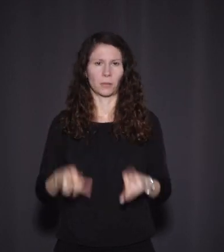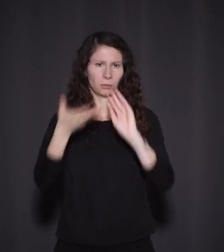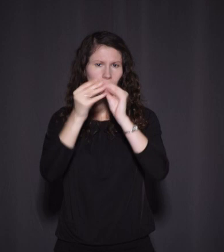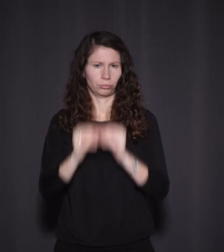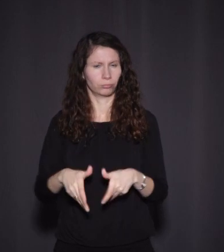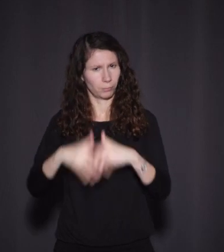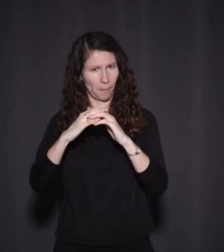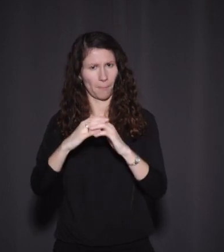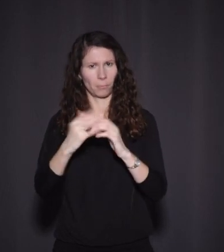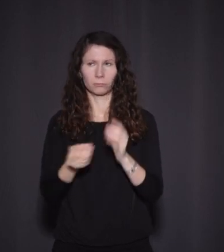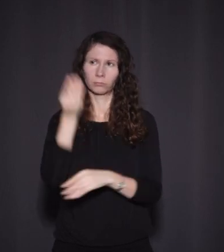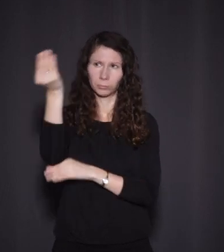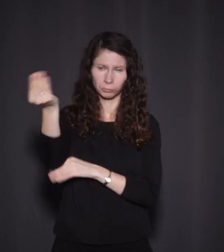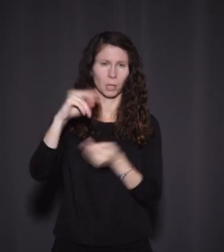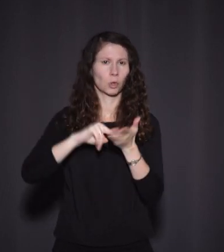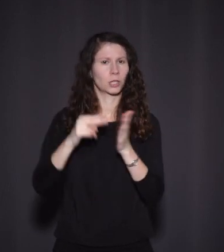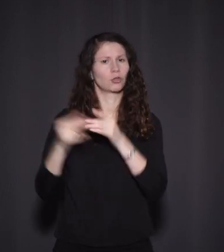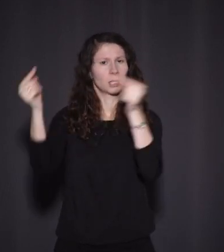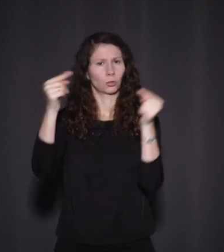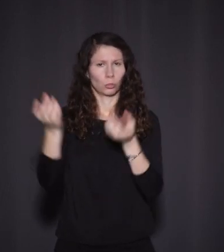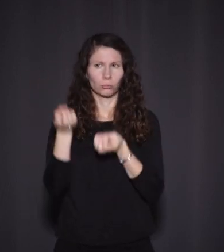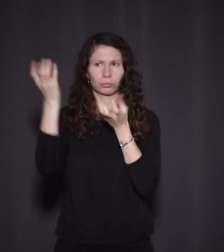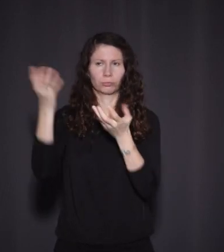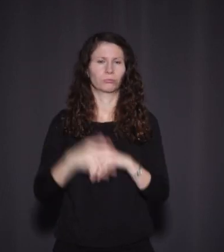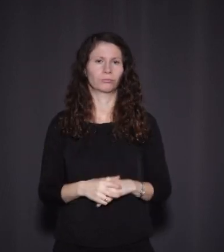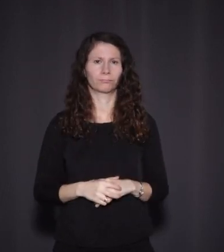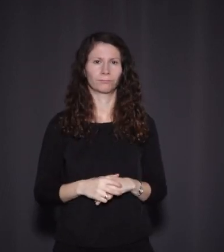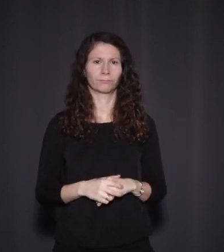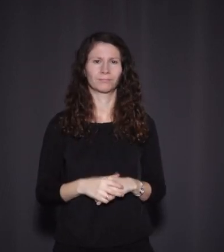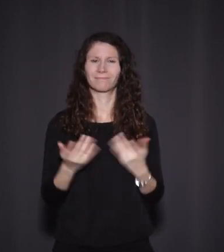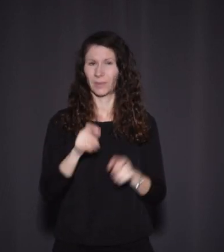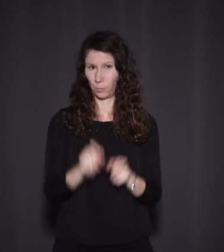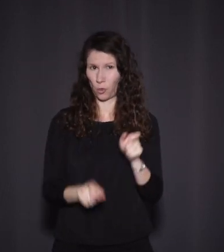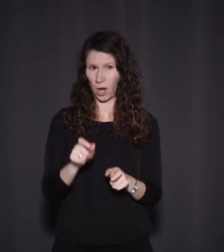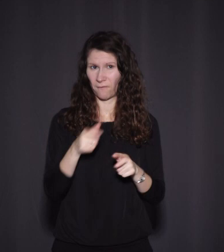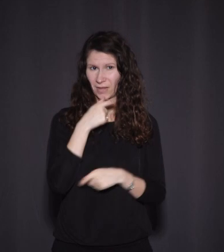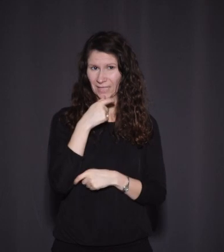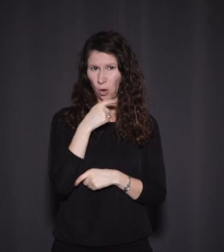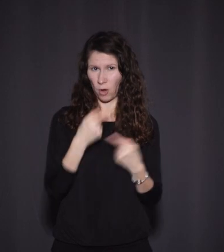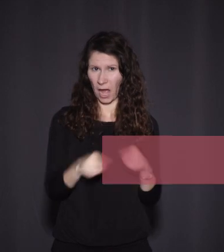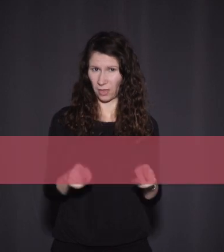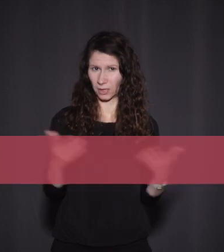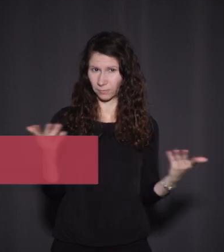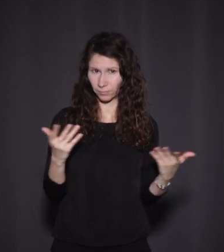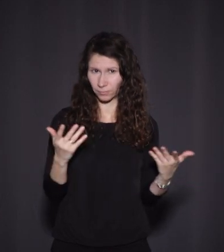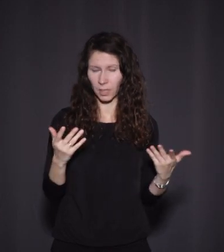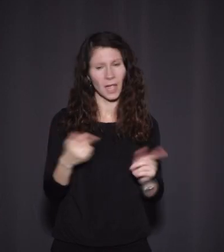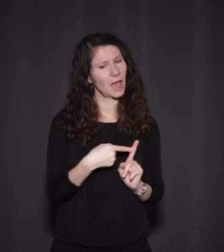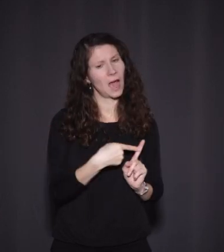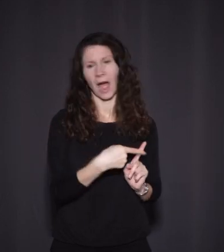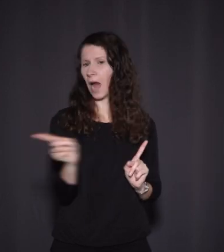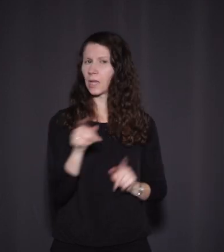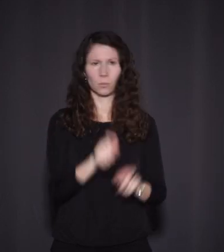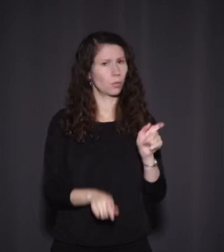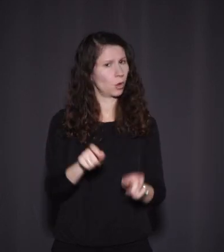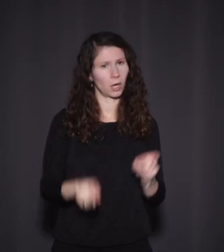erarbeitet und in die politische Debatte eingebracht. Anders als bei einer Bürgerversicherung sollen nicht alle Bürger,